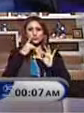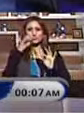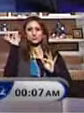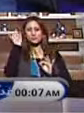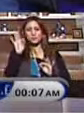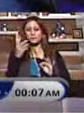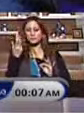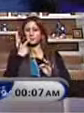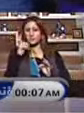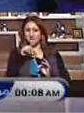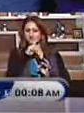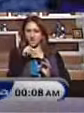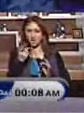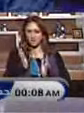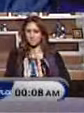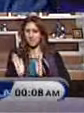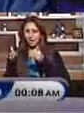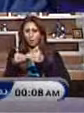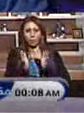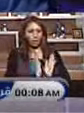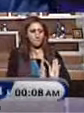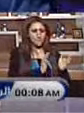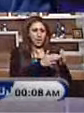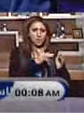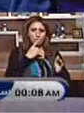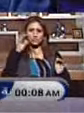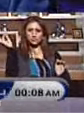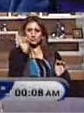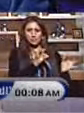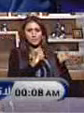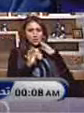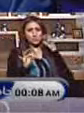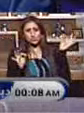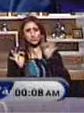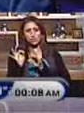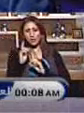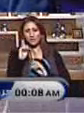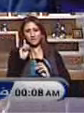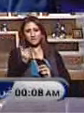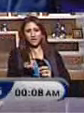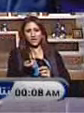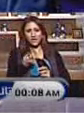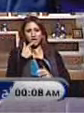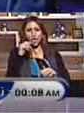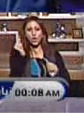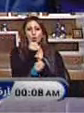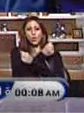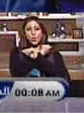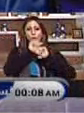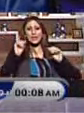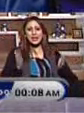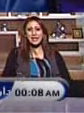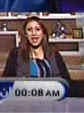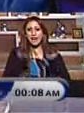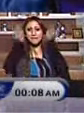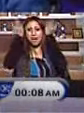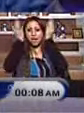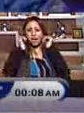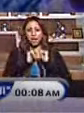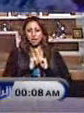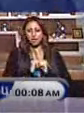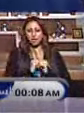لتيار يعني الله يوم القيامه يا دكتور عمرو سوف ياتي لي بحسناتي وسيئاتي